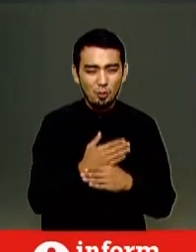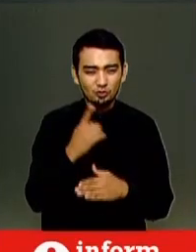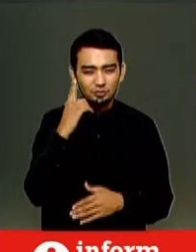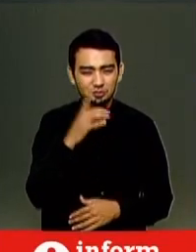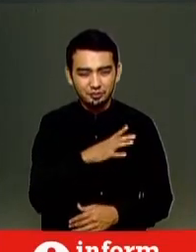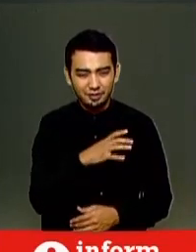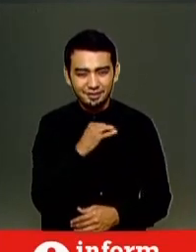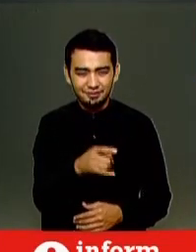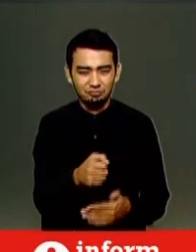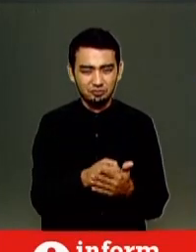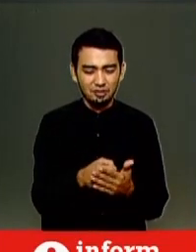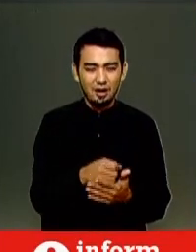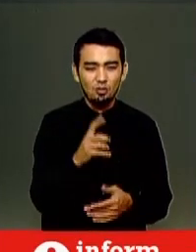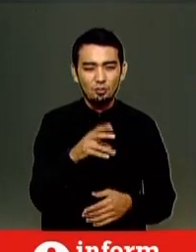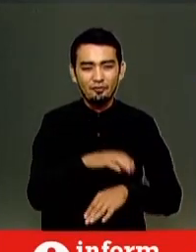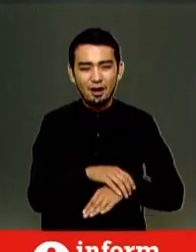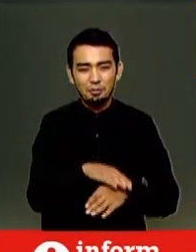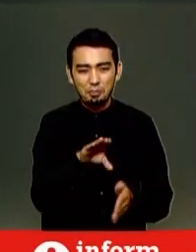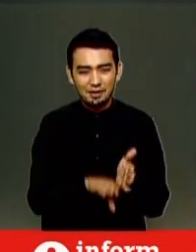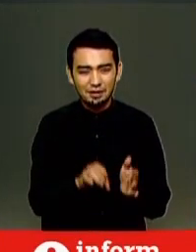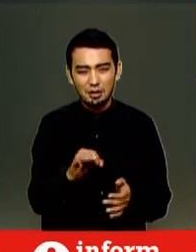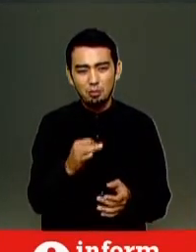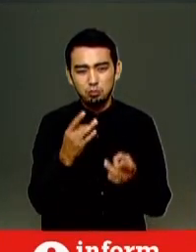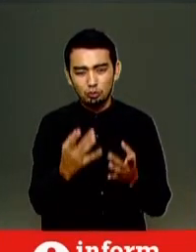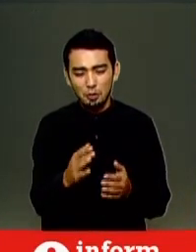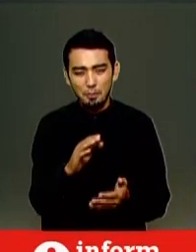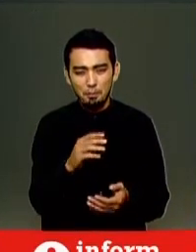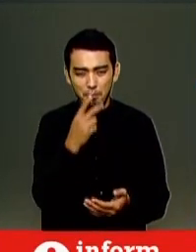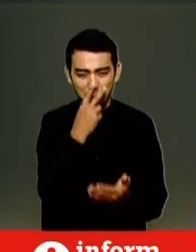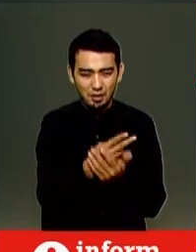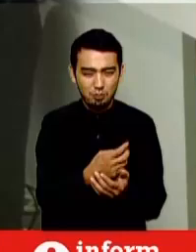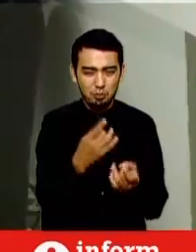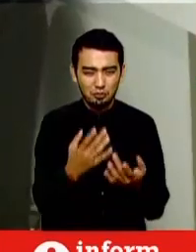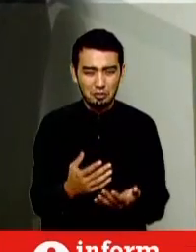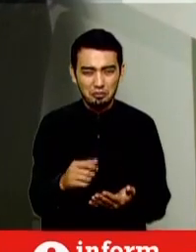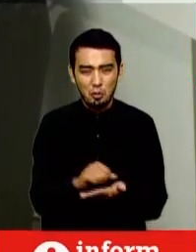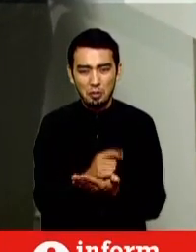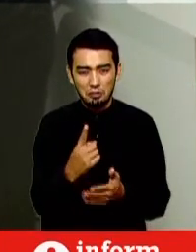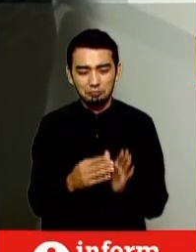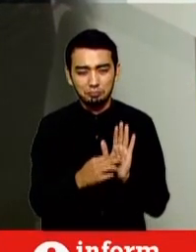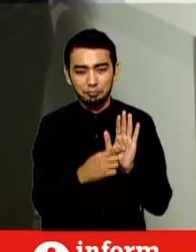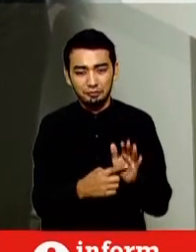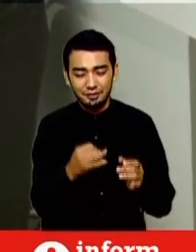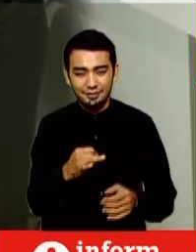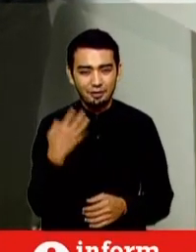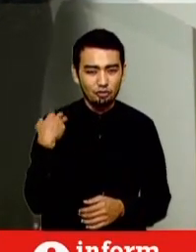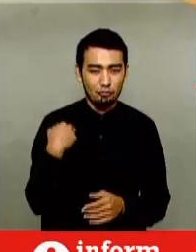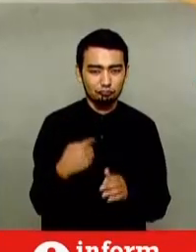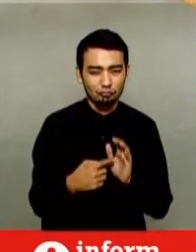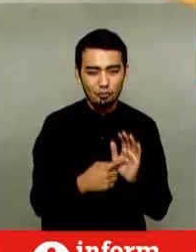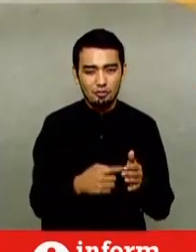Они это ничем не обосновывают, они просто показывают какой-то перечень документов, которым им дали условно их начальство и говорят,